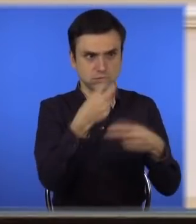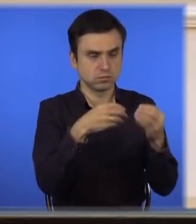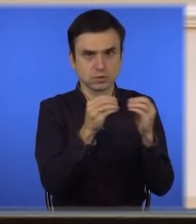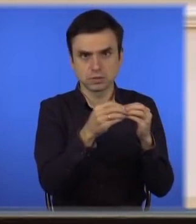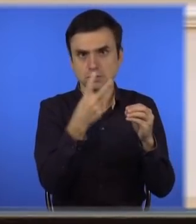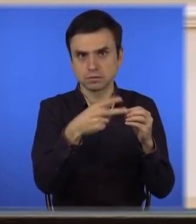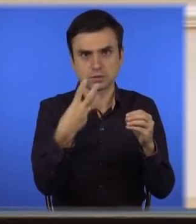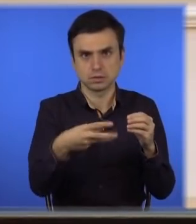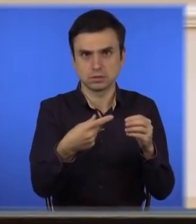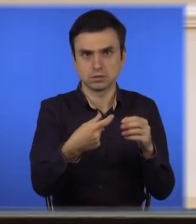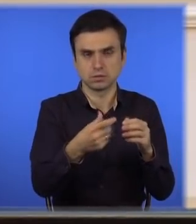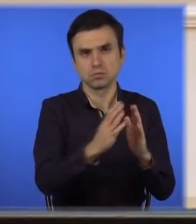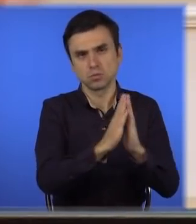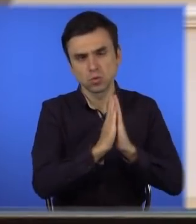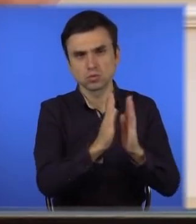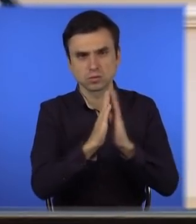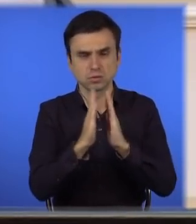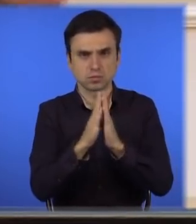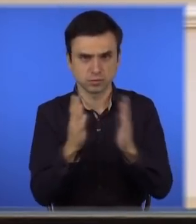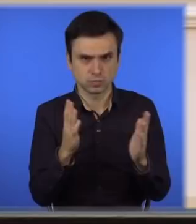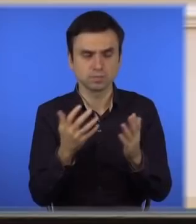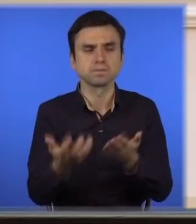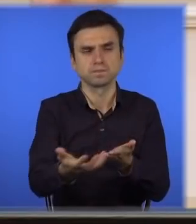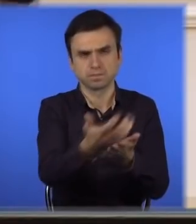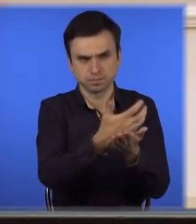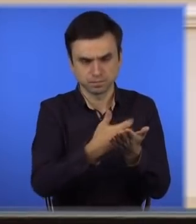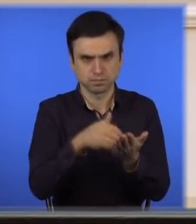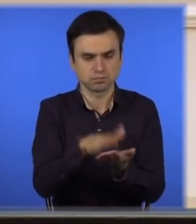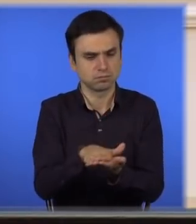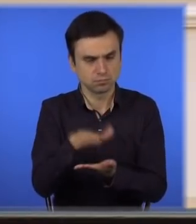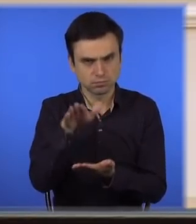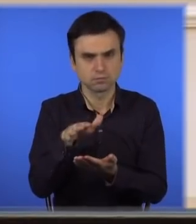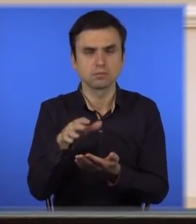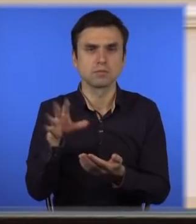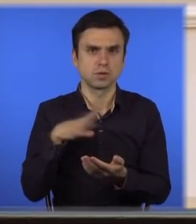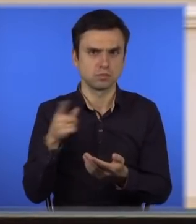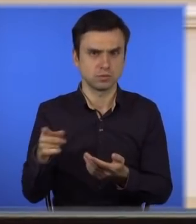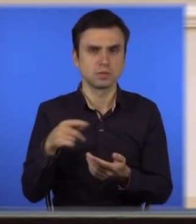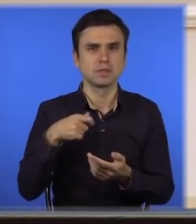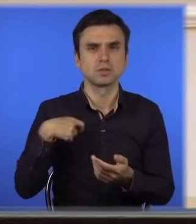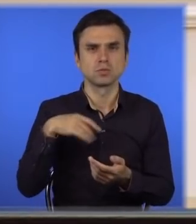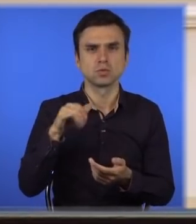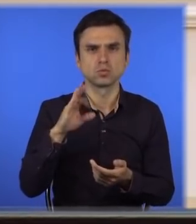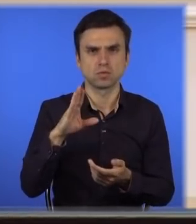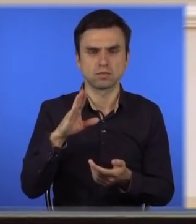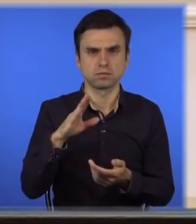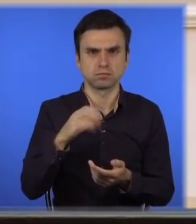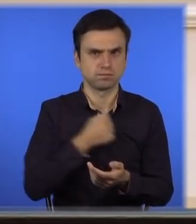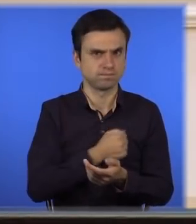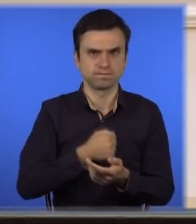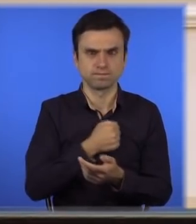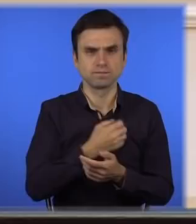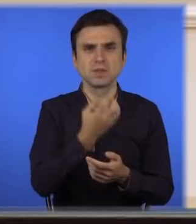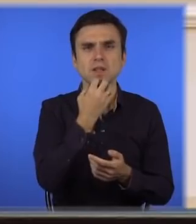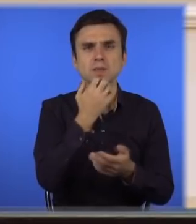цього справи взагалі. Витрачаєте мільярди, але будуєте так, як в 97-му році. Далі. Будинки, споруди,